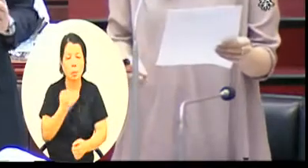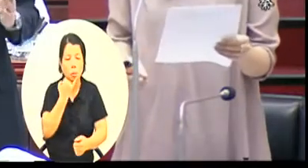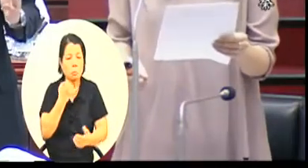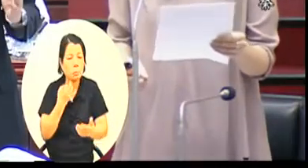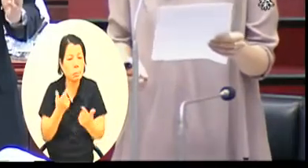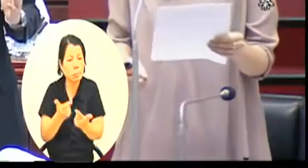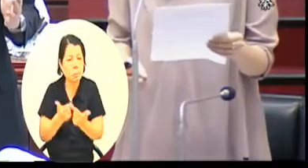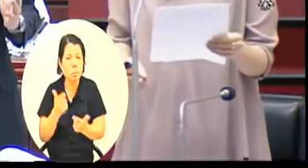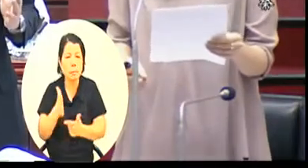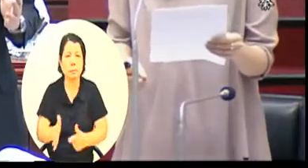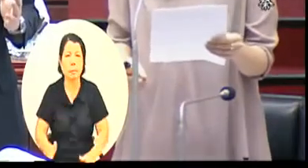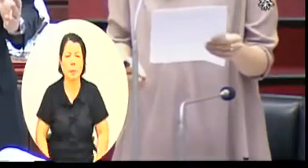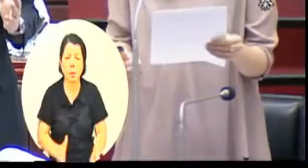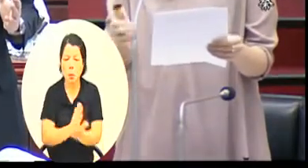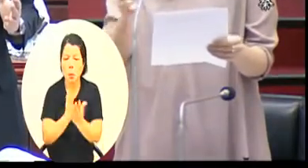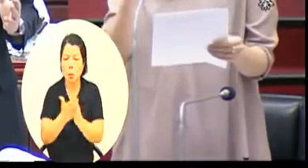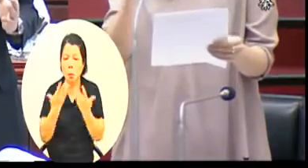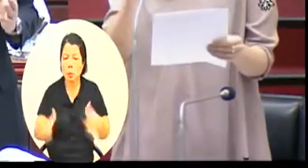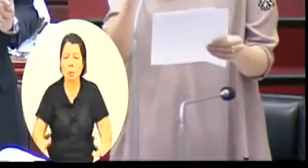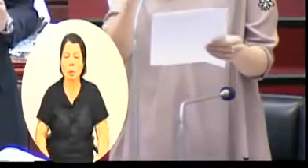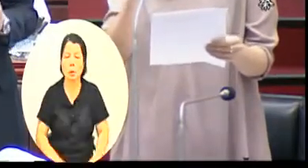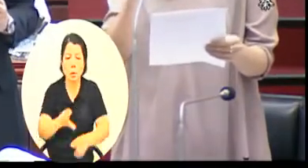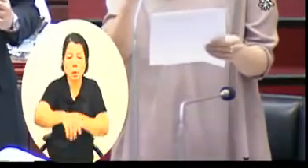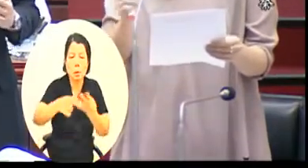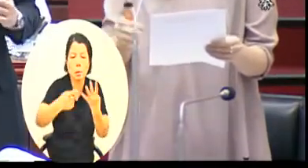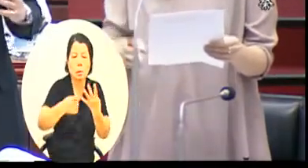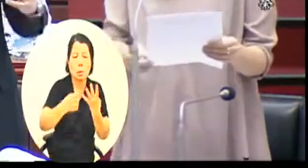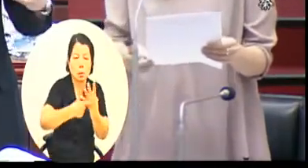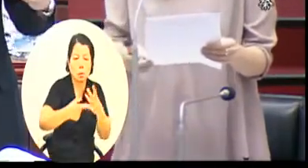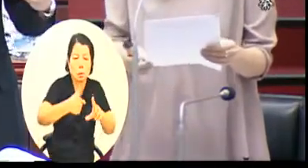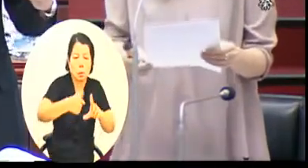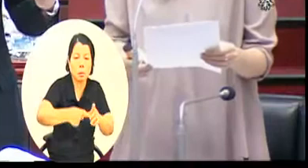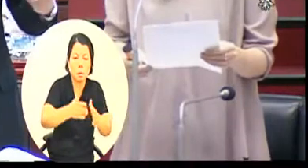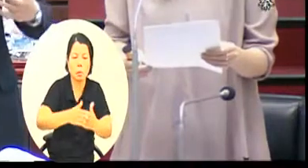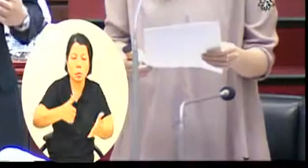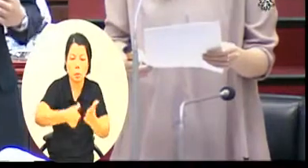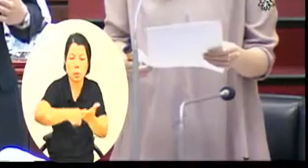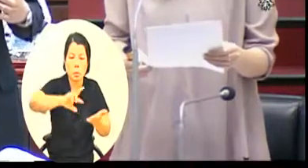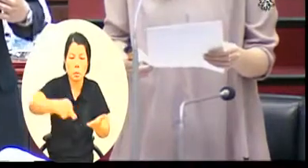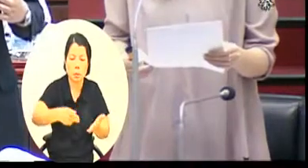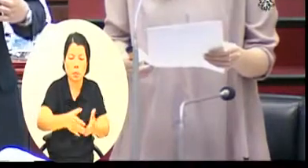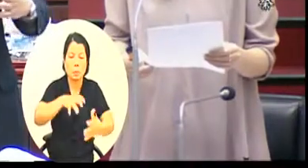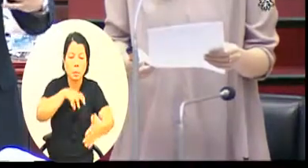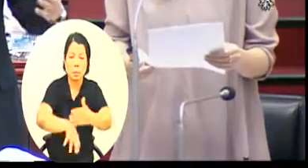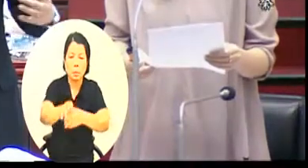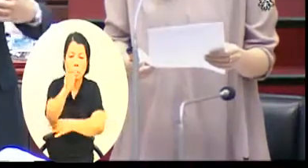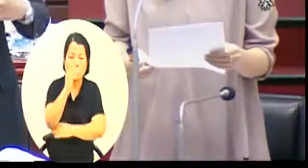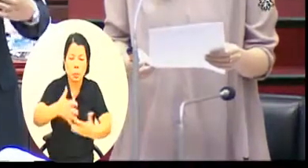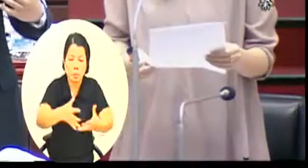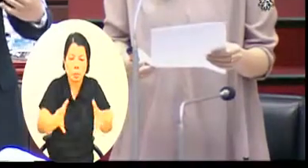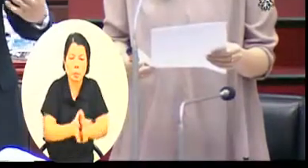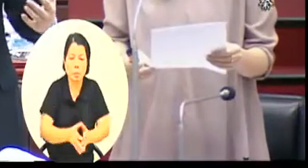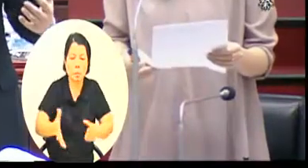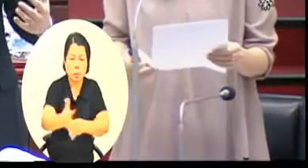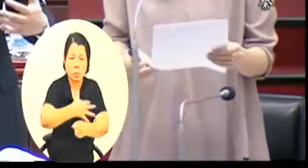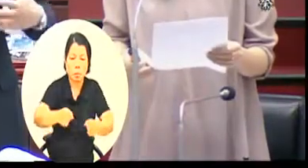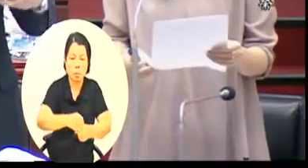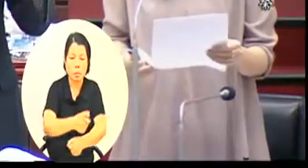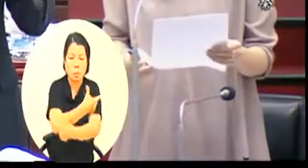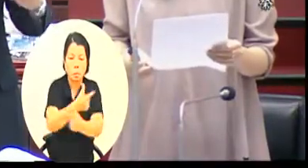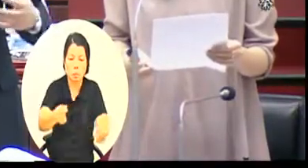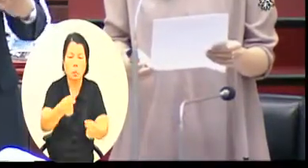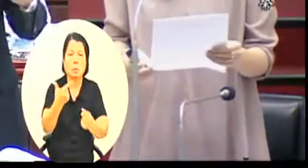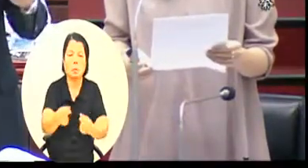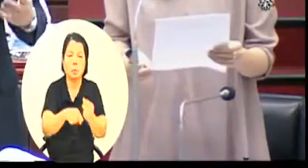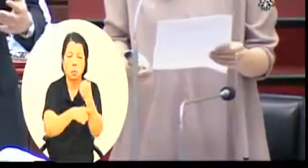来就是在农业区的变更上，事实上，我们在内政部其实整个全国都有一致的规定，就是说